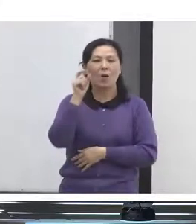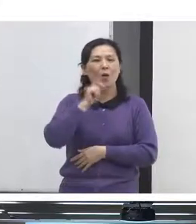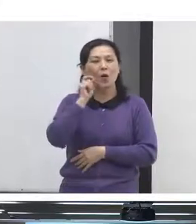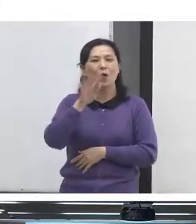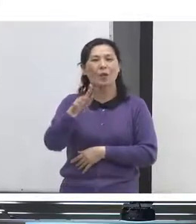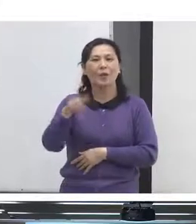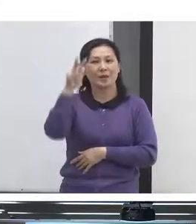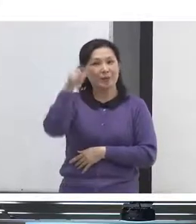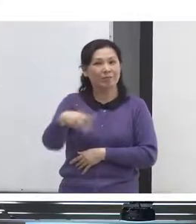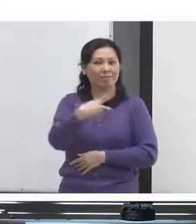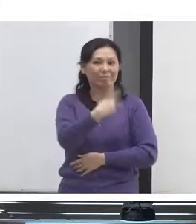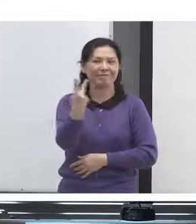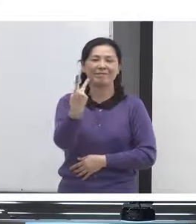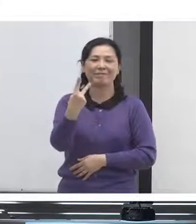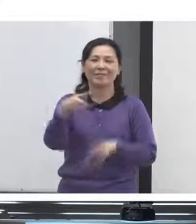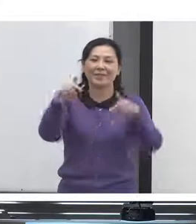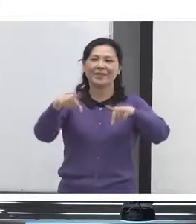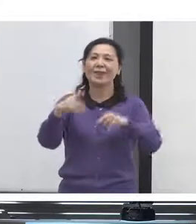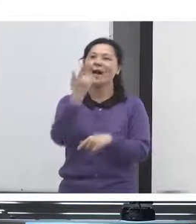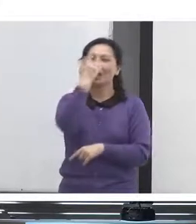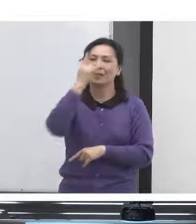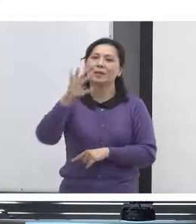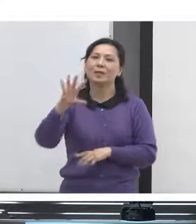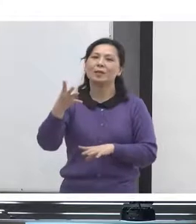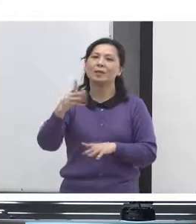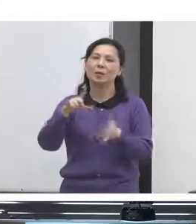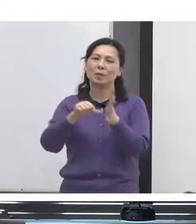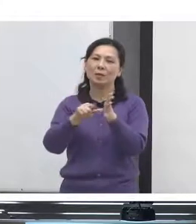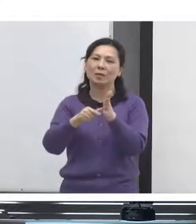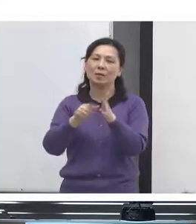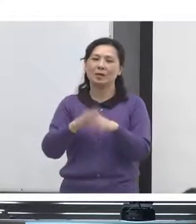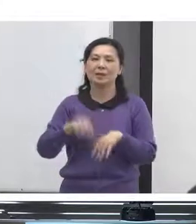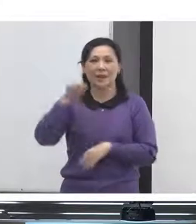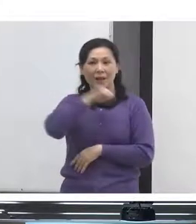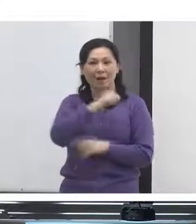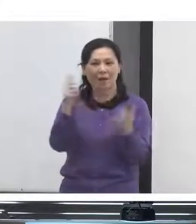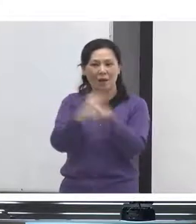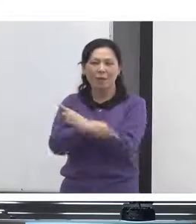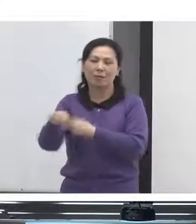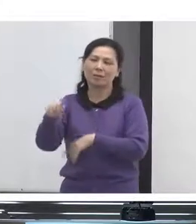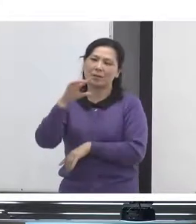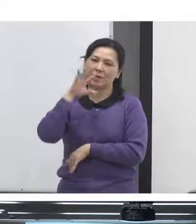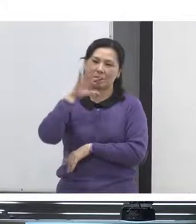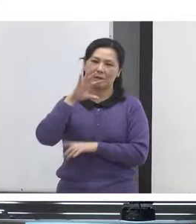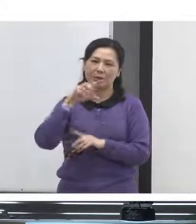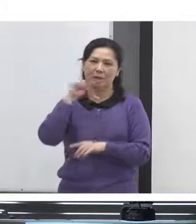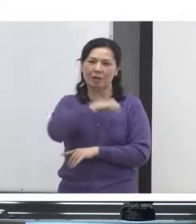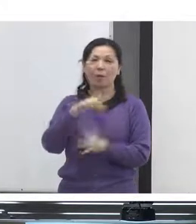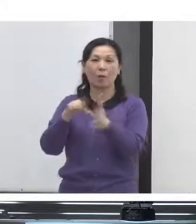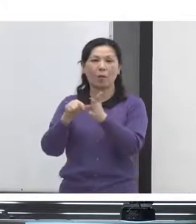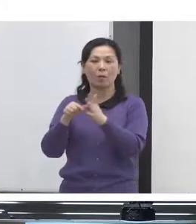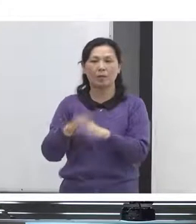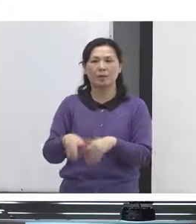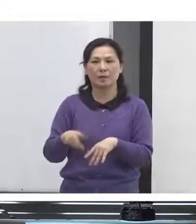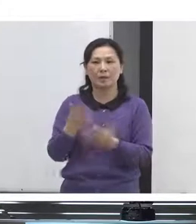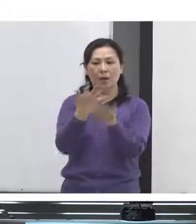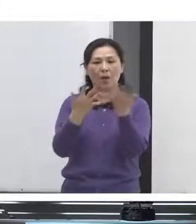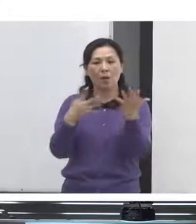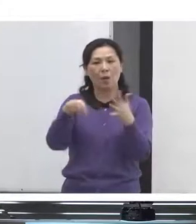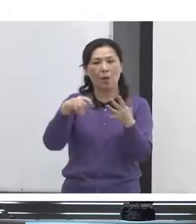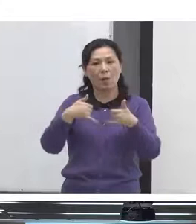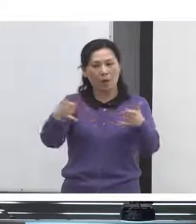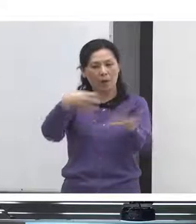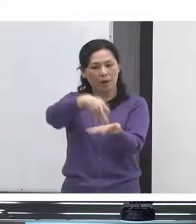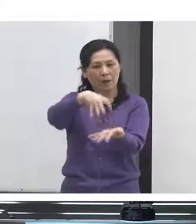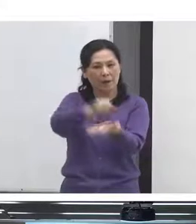午这是德国时间，所以可能假期那就是台湾的时间这样子，那上网就登记就可以做注册，那